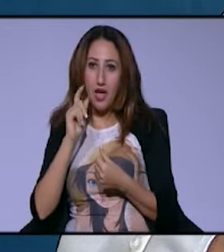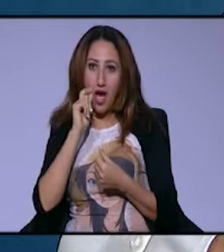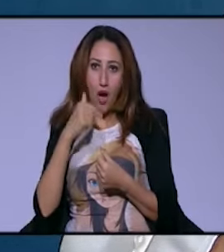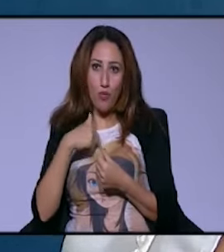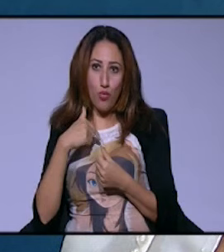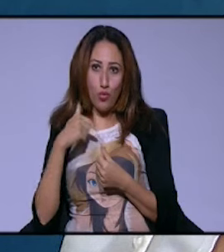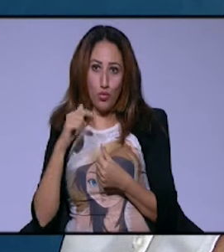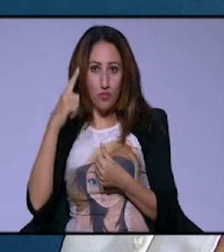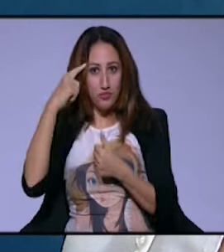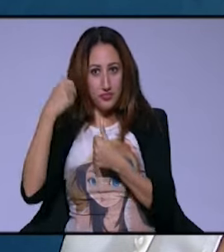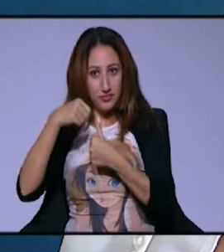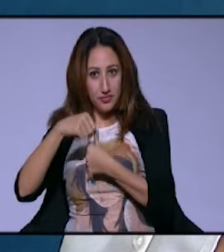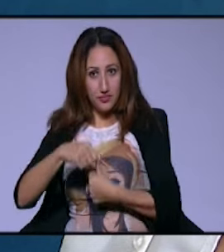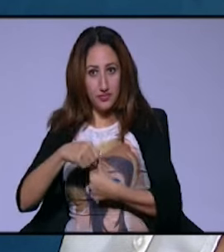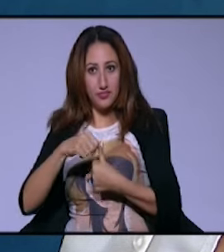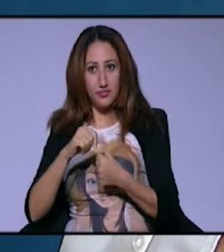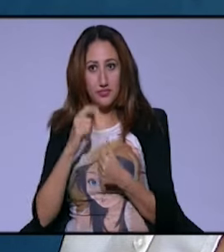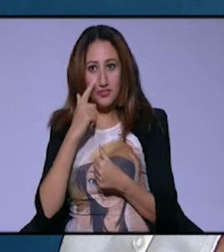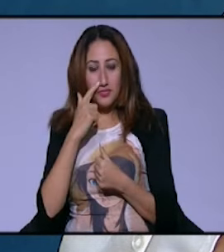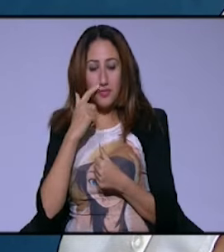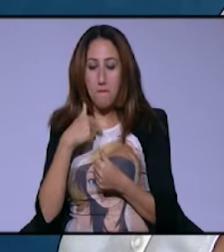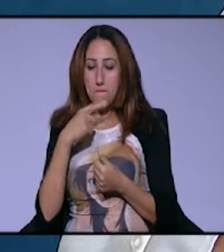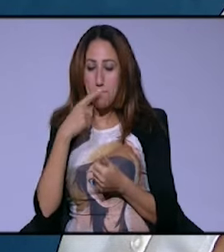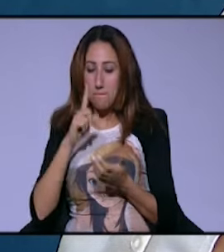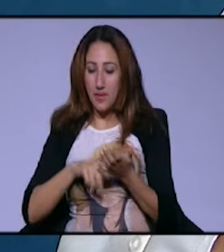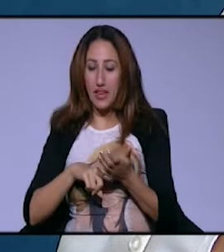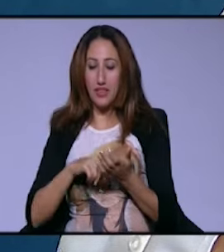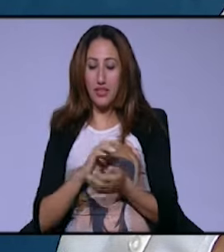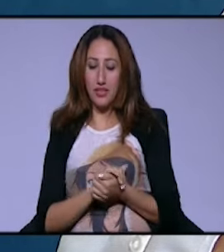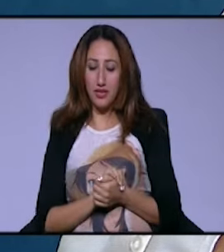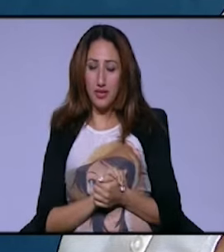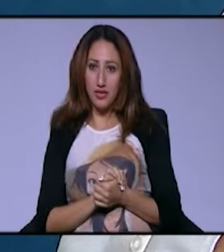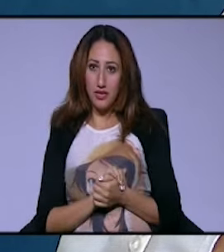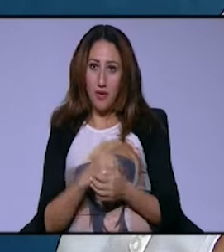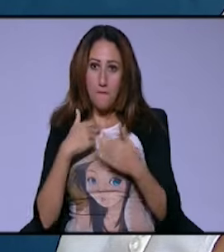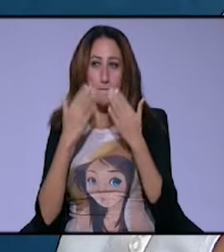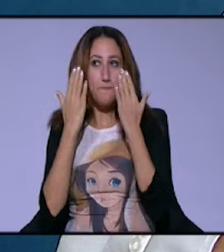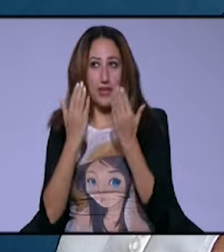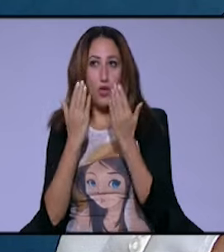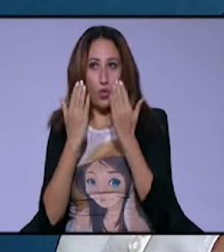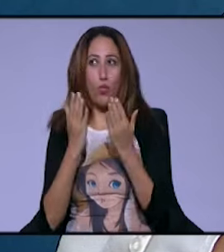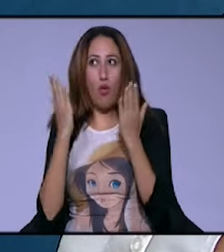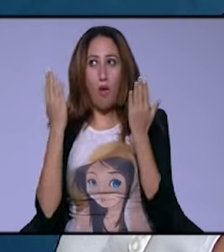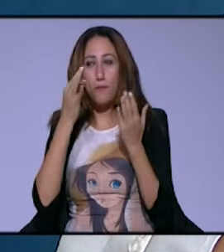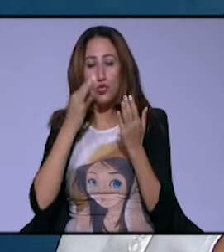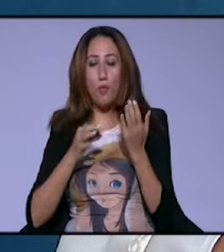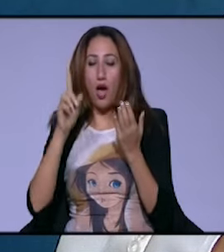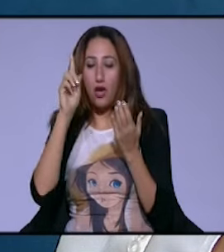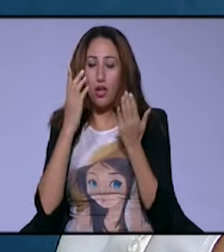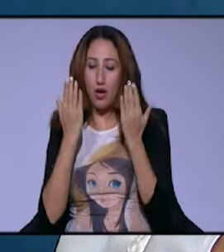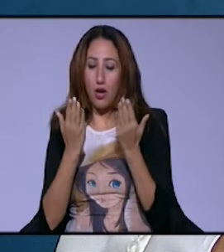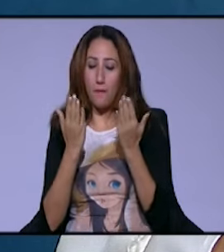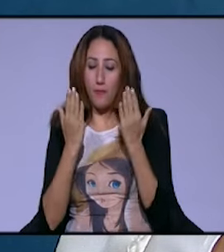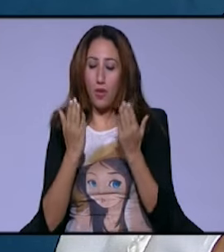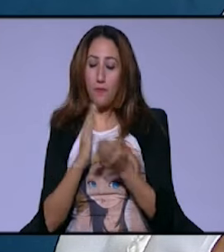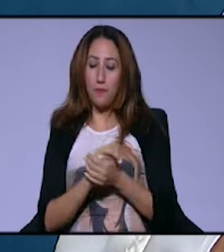ما بتكلفش في الكلام ولا حاجة، لكن حقيقي لكن بدعي له طبعا ربنا سبحانه وتعالى